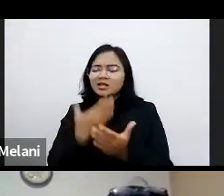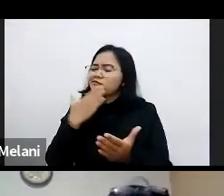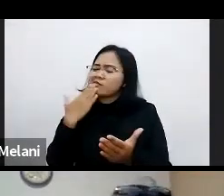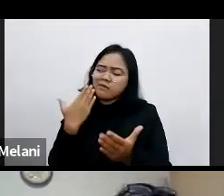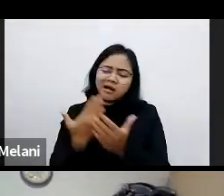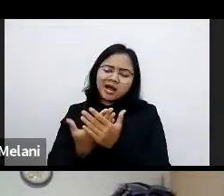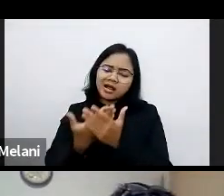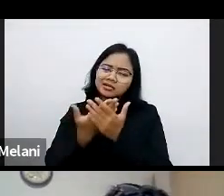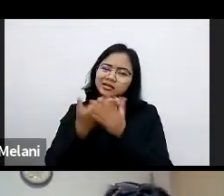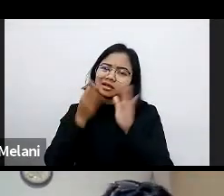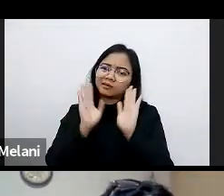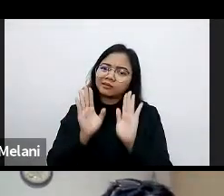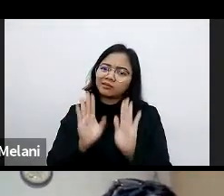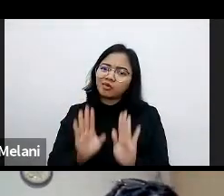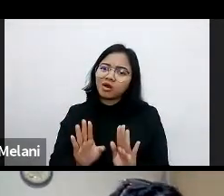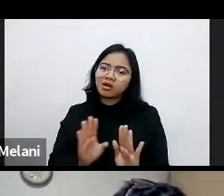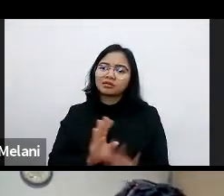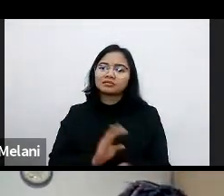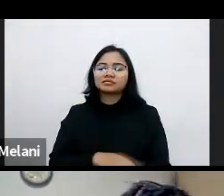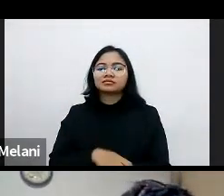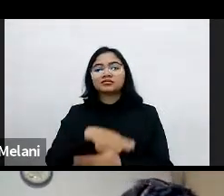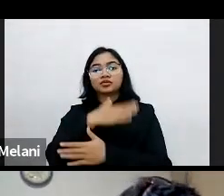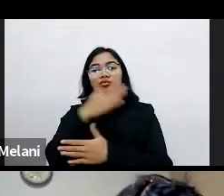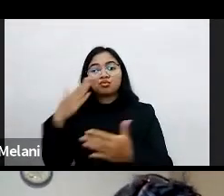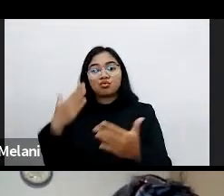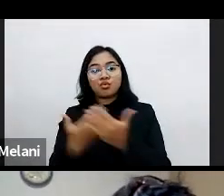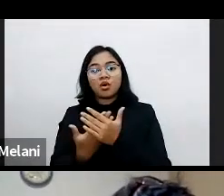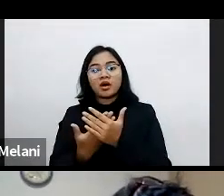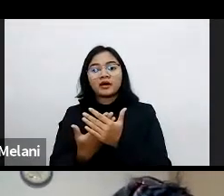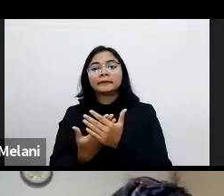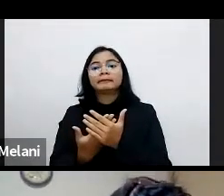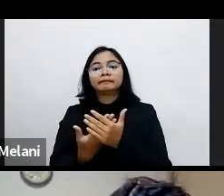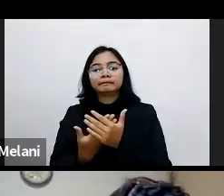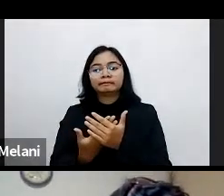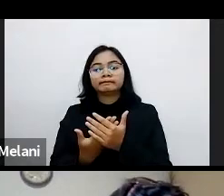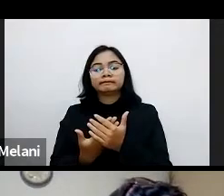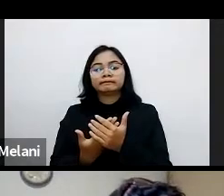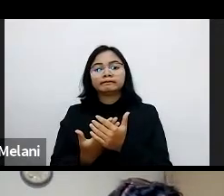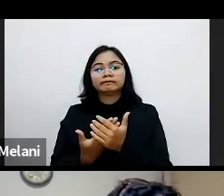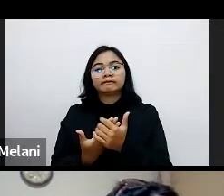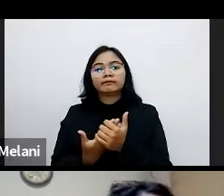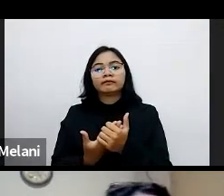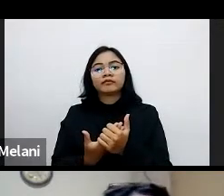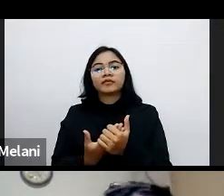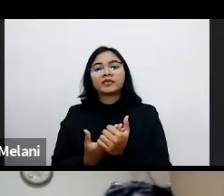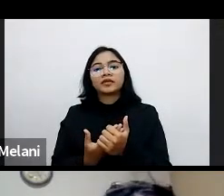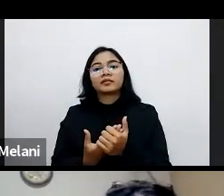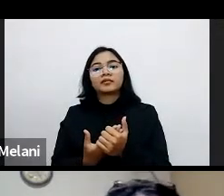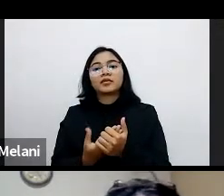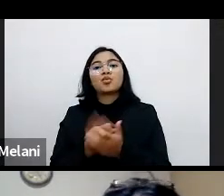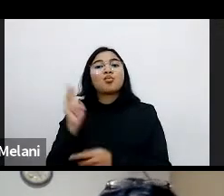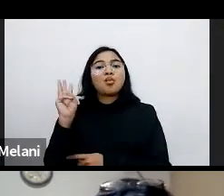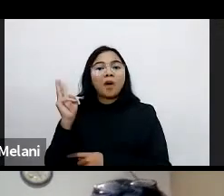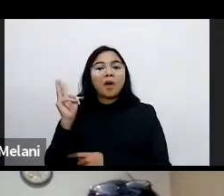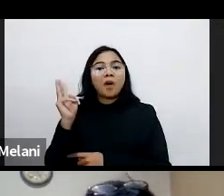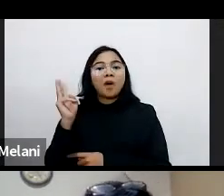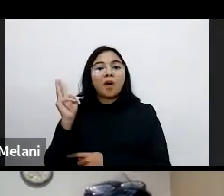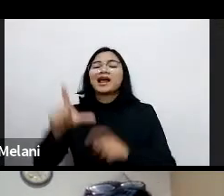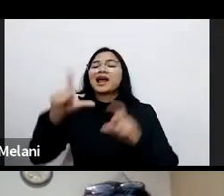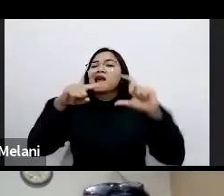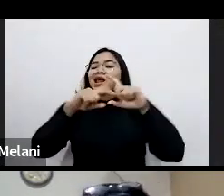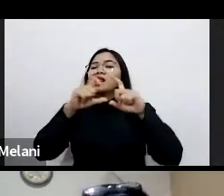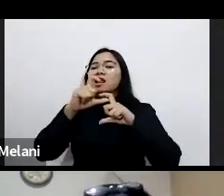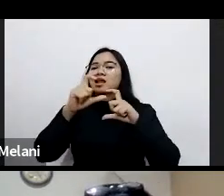peserta atas partisipasinya di talkshow seri ke-19 Let's Talk hari ini. Mewakili Let's Talk, saya juga mengucapkan selamat Hari